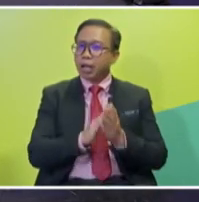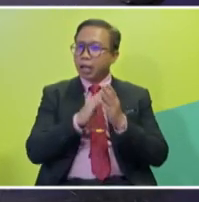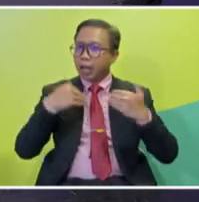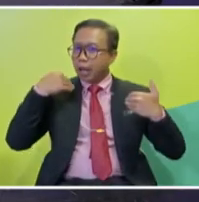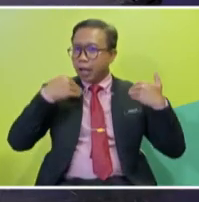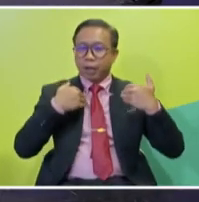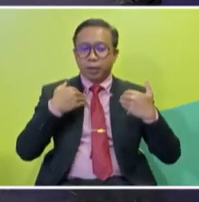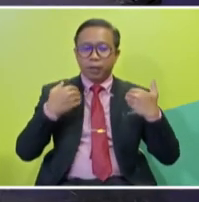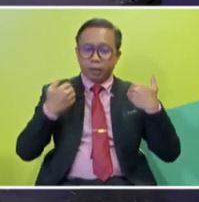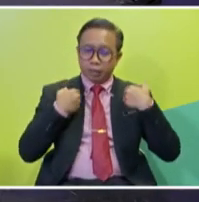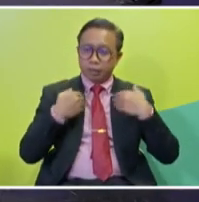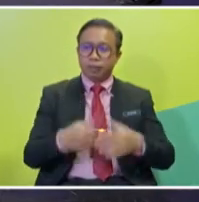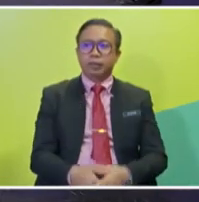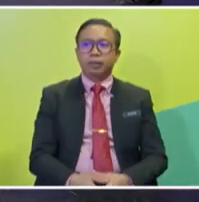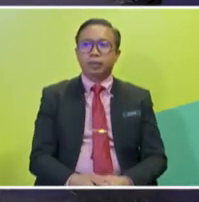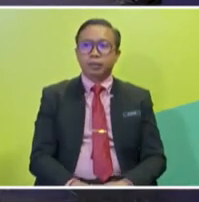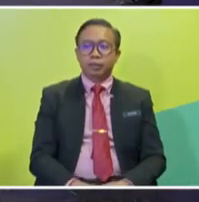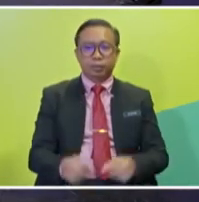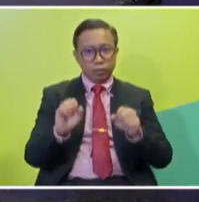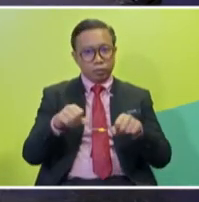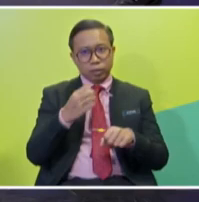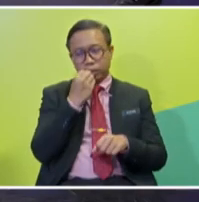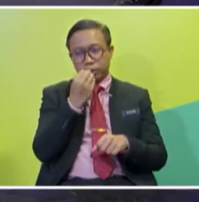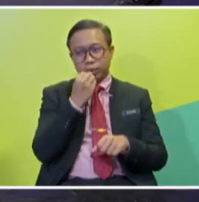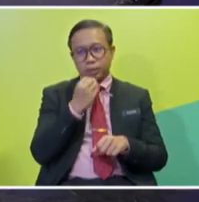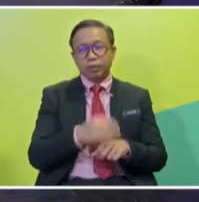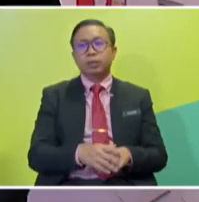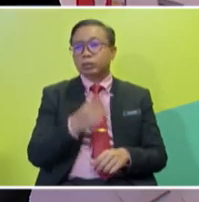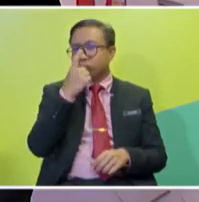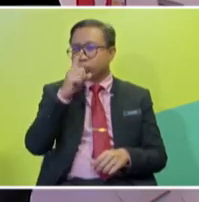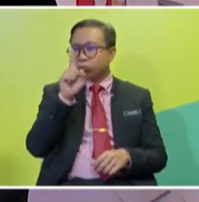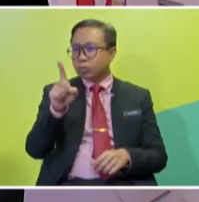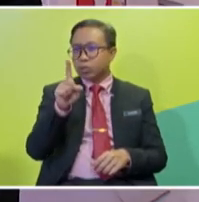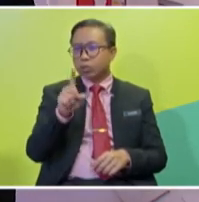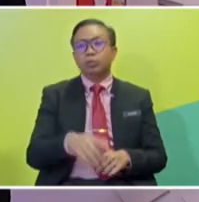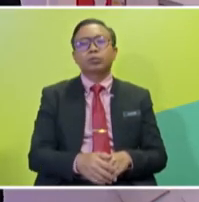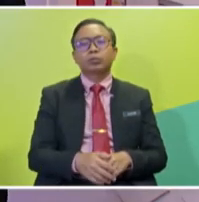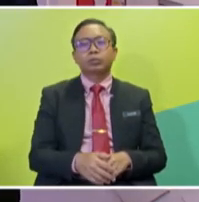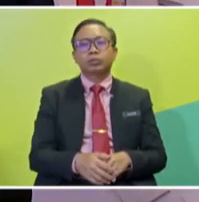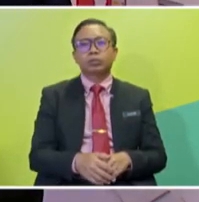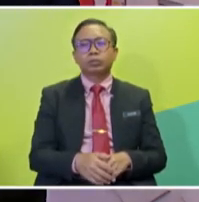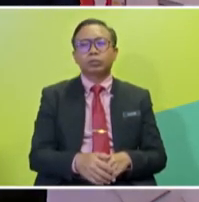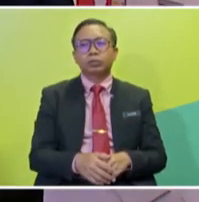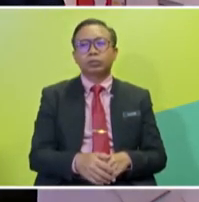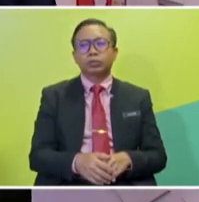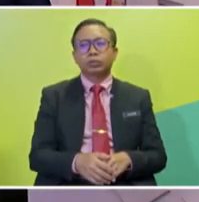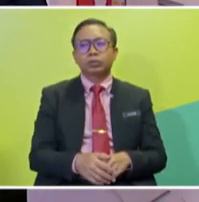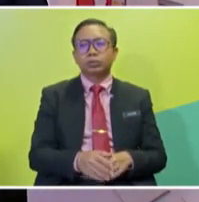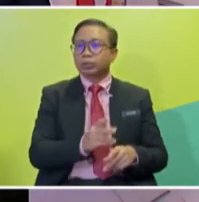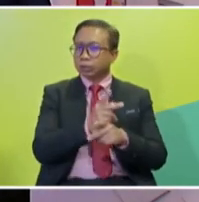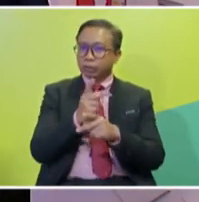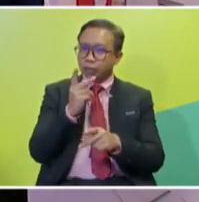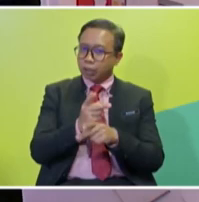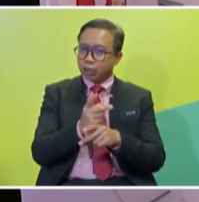ada yang jadi juadah makanan ada untuk menjadi satu rekreasi hewan untuk mempertahankan diri